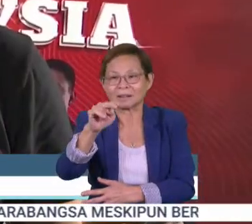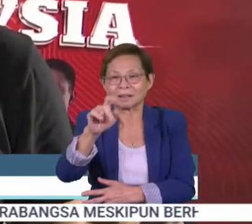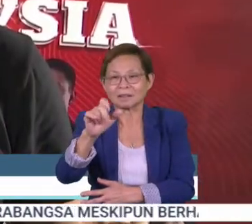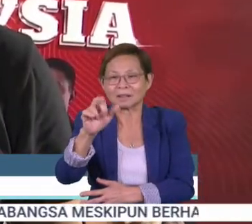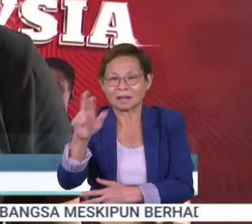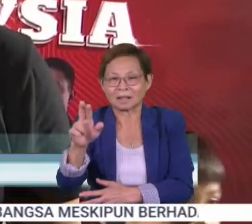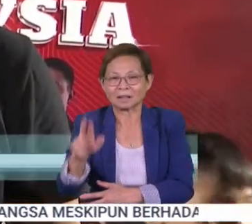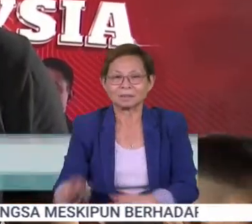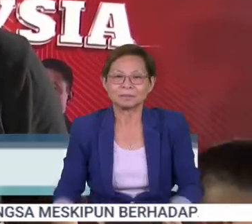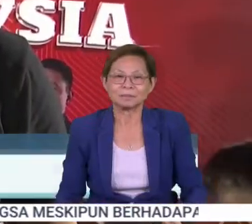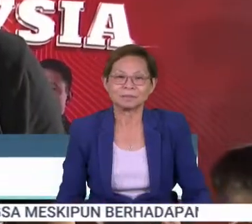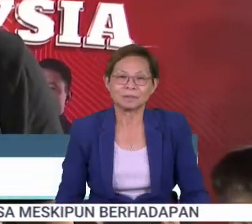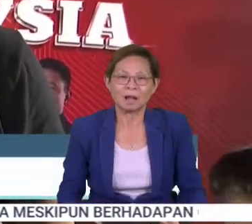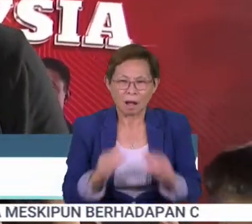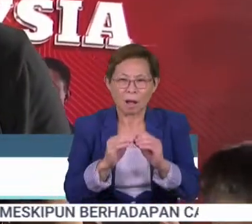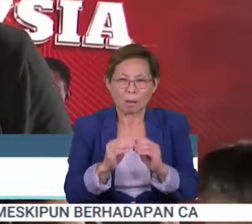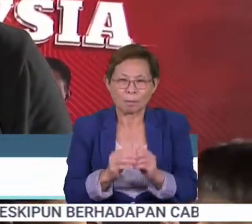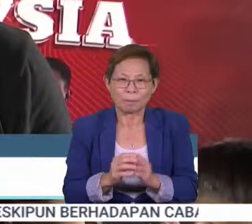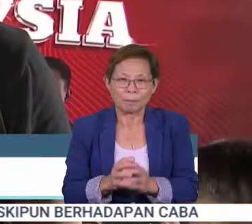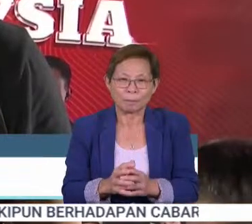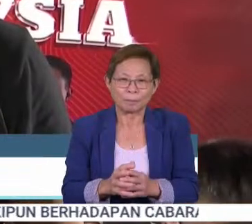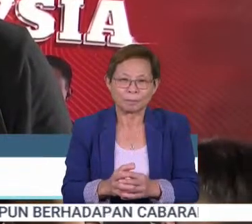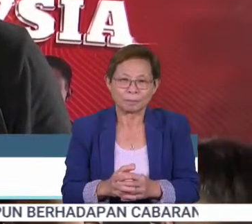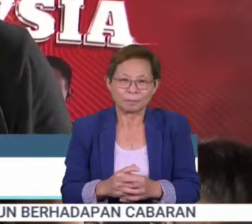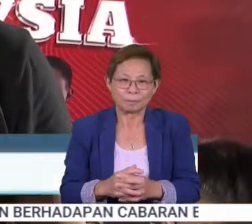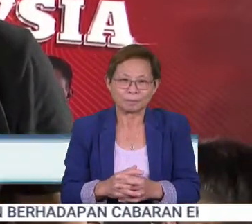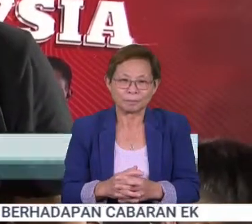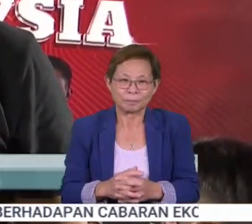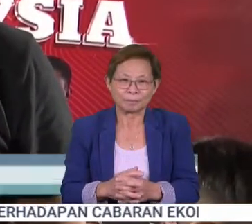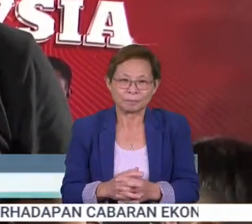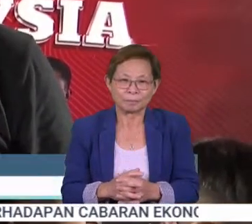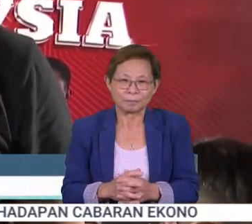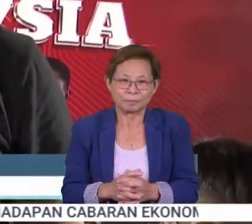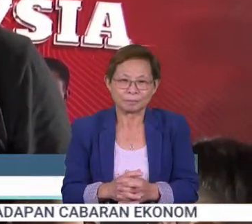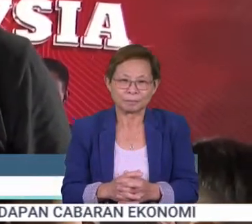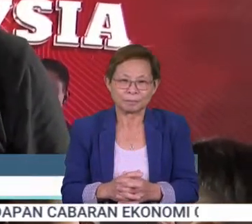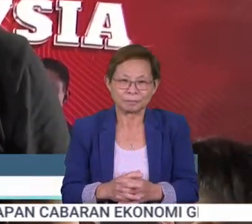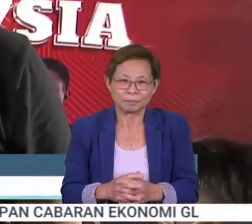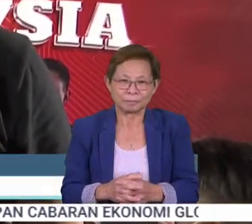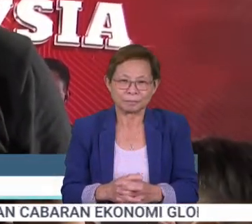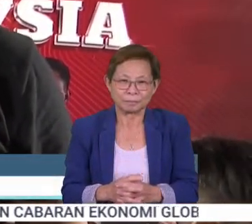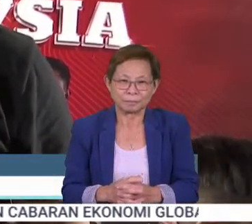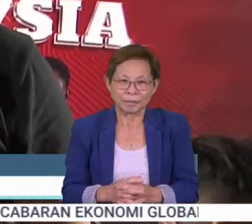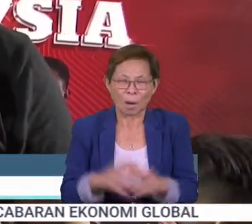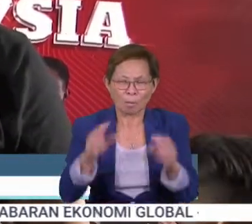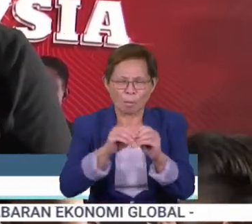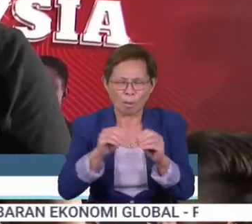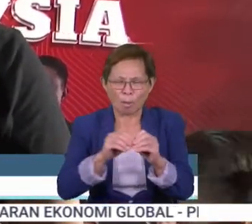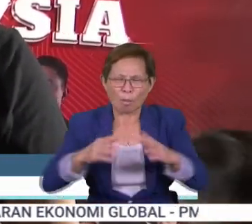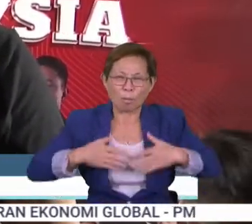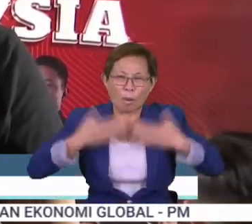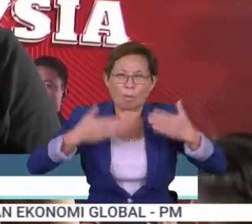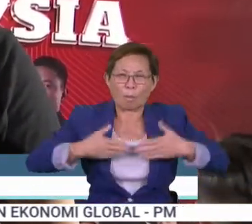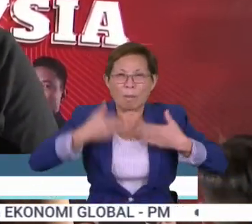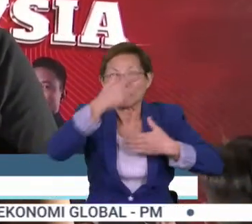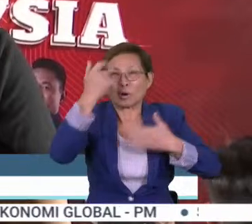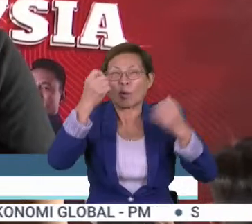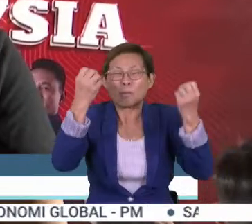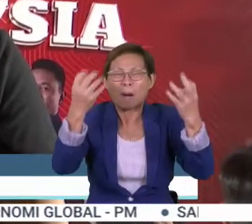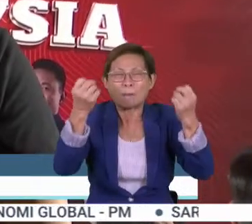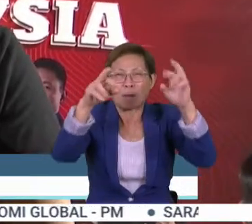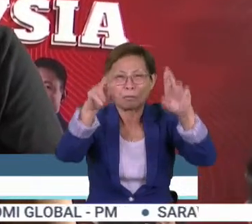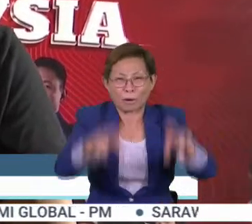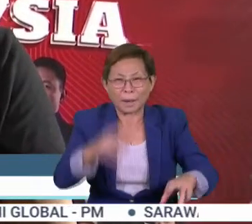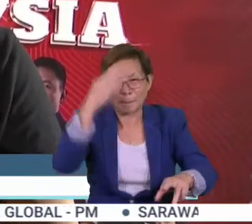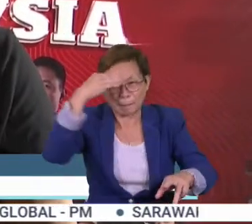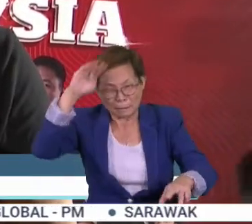Kalau saya suggest, lebih lagi daripada pergi kat stadium ke, lebih meriah lagi sebab ramai, rakyat Pelis pun